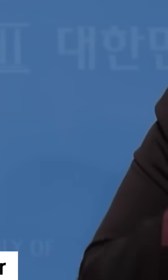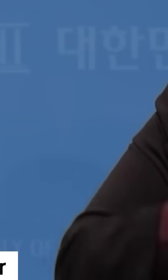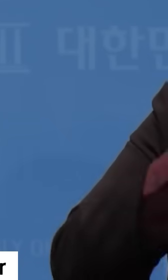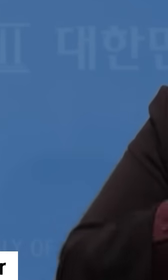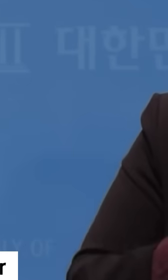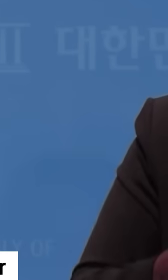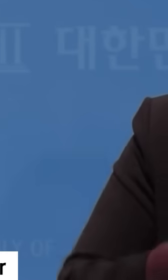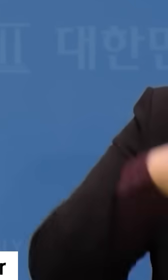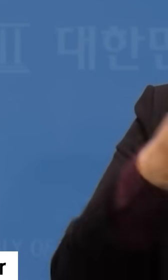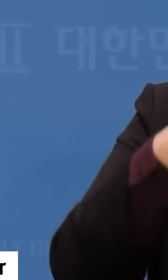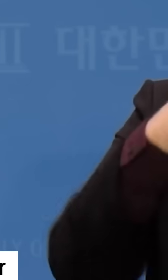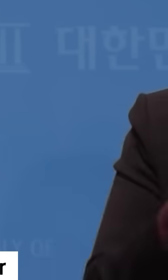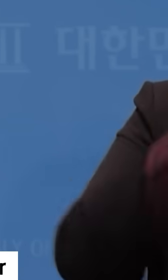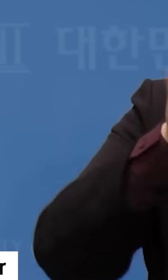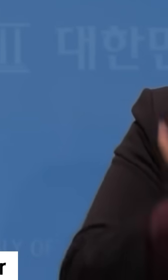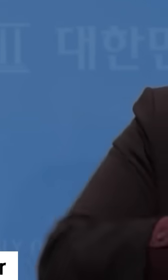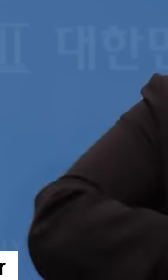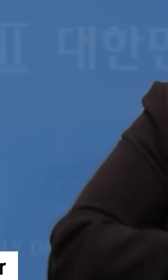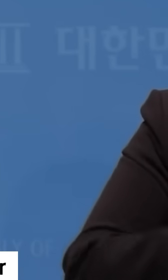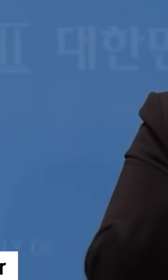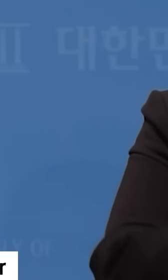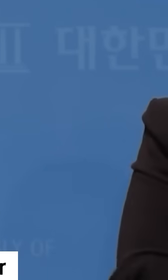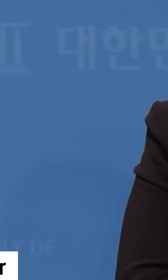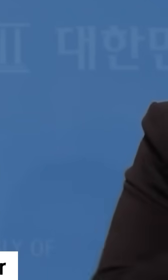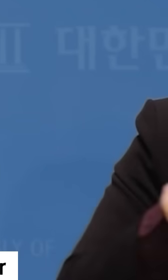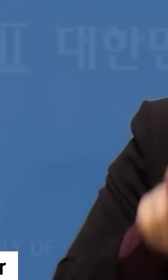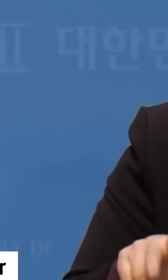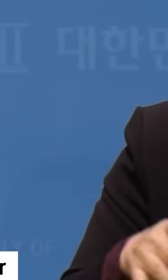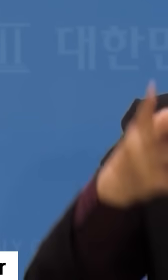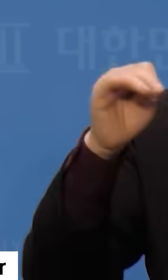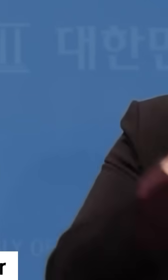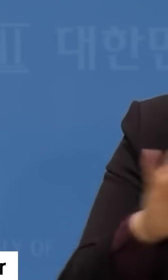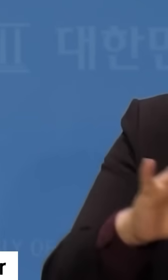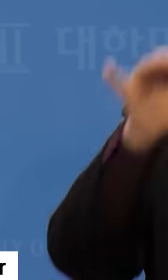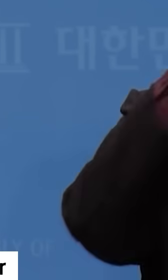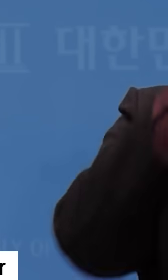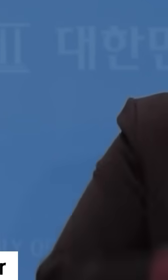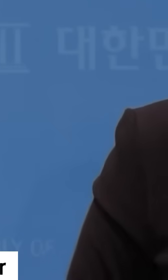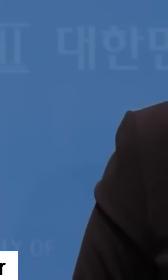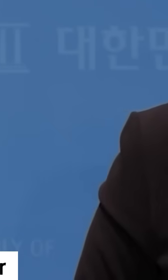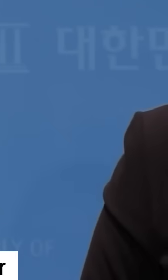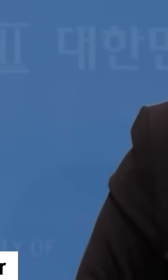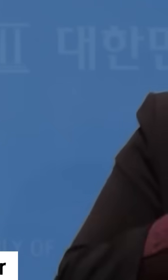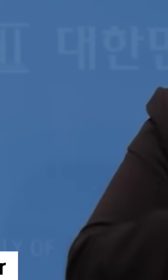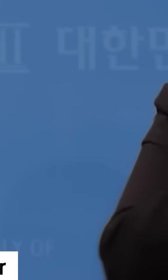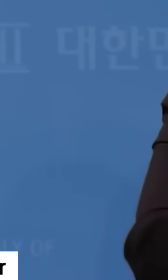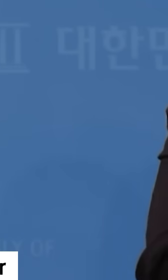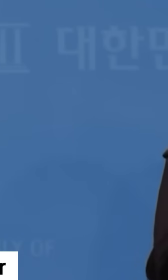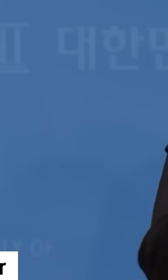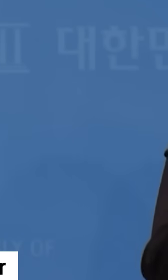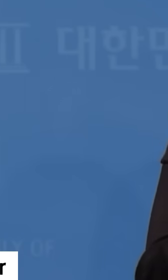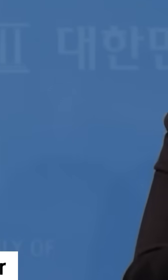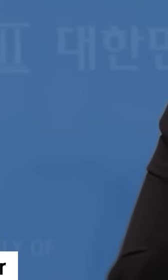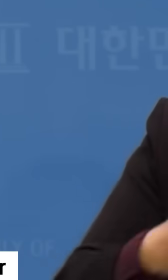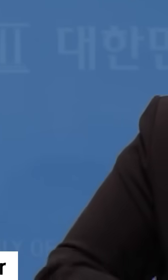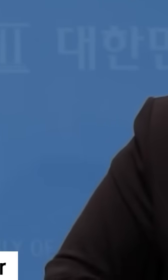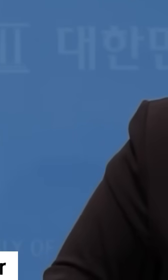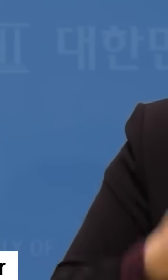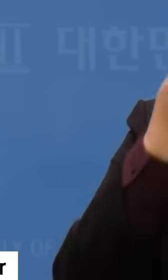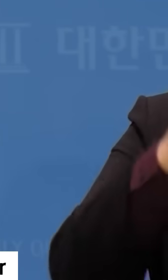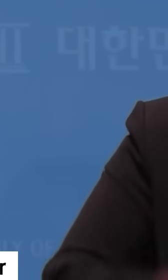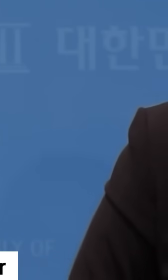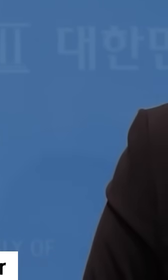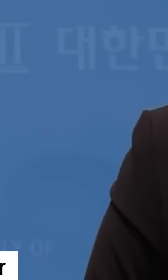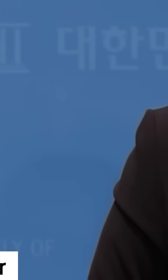처벌법이 이제는 일상의 법이 되었습니다. 하지만 고치고 다듬어야 될 부분이 많습니다.